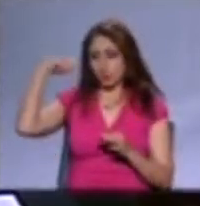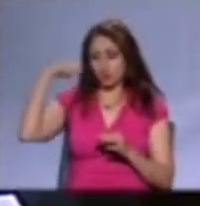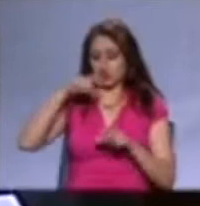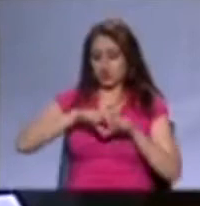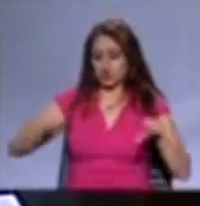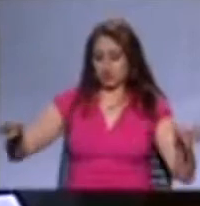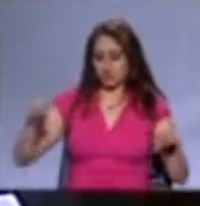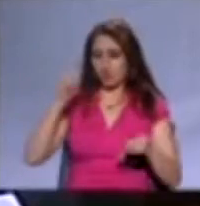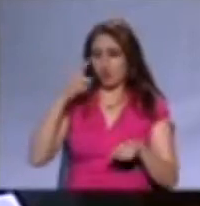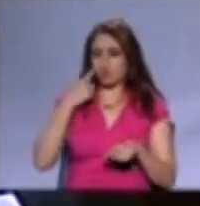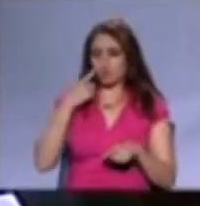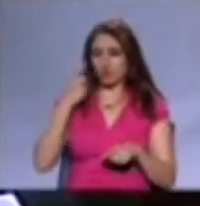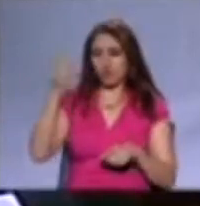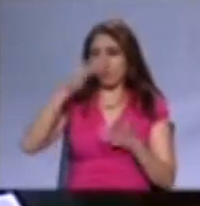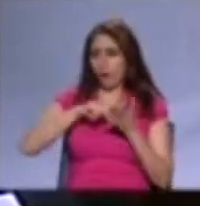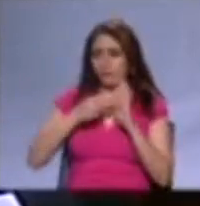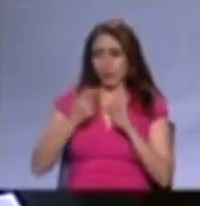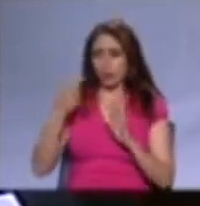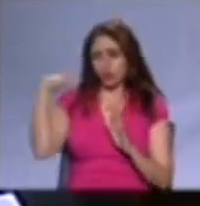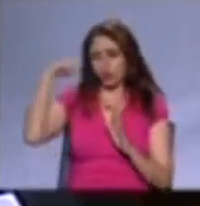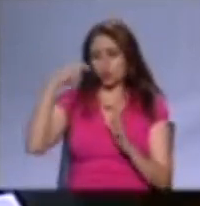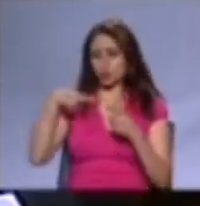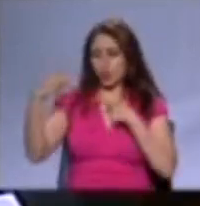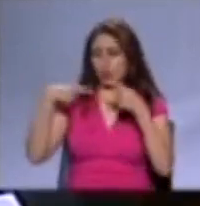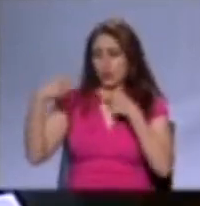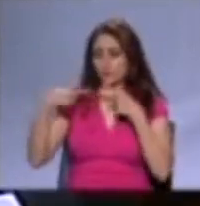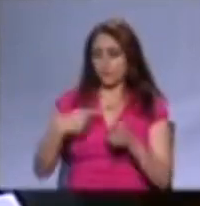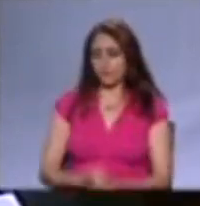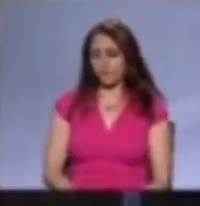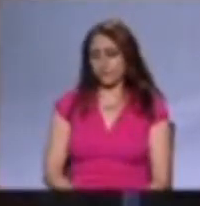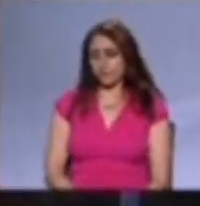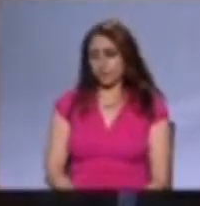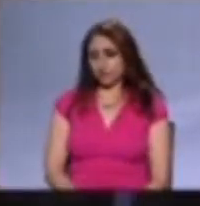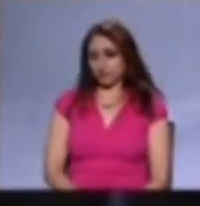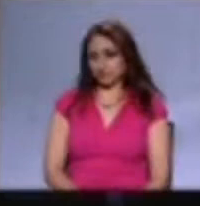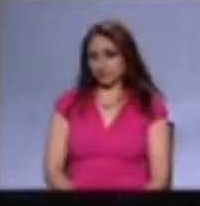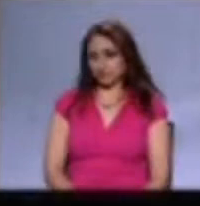الصحي بالقليوبيه علشان نعرض عليه المشكله ونشوف ايه الحلول المقترحه. تعالوا نشوف.